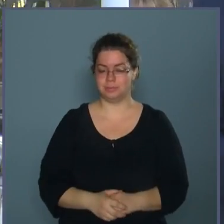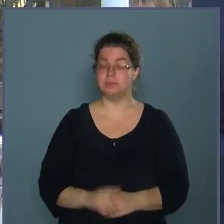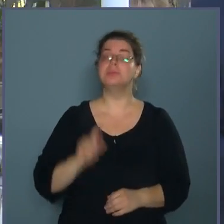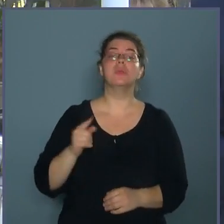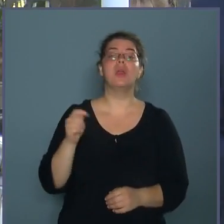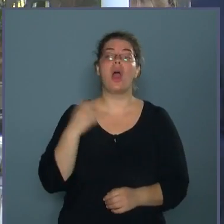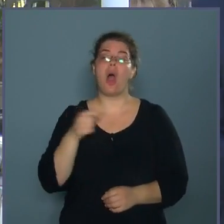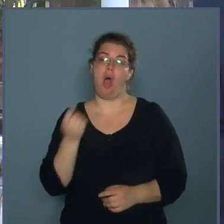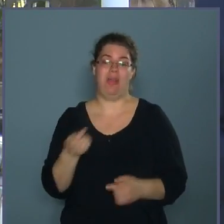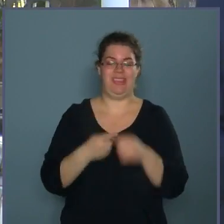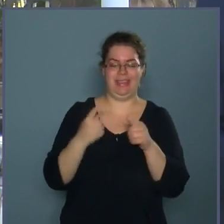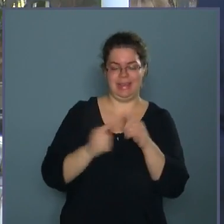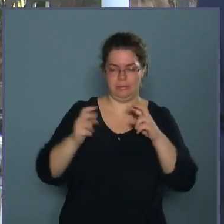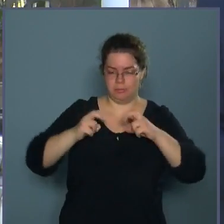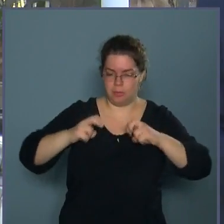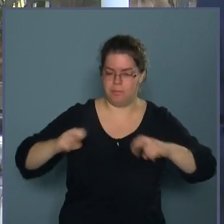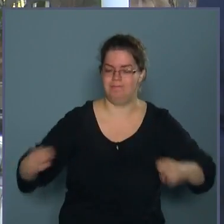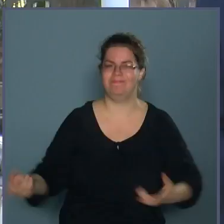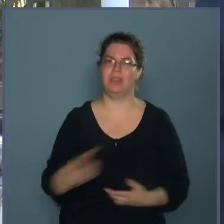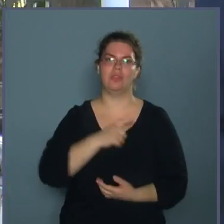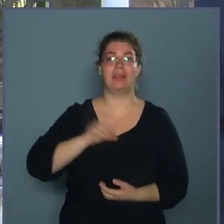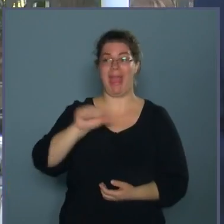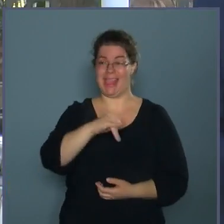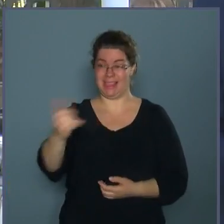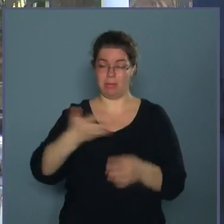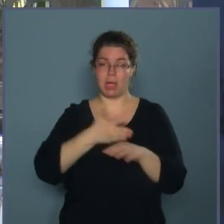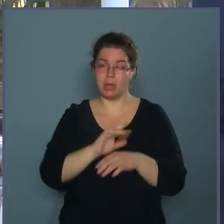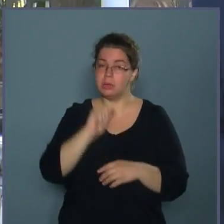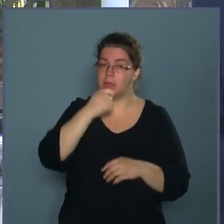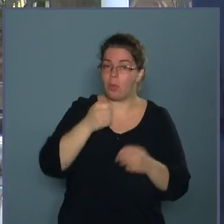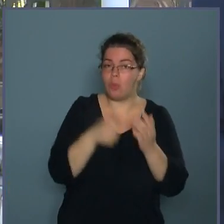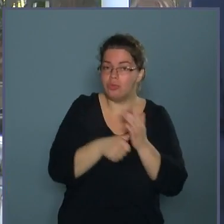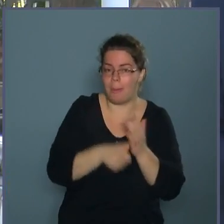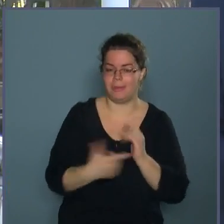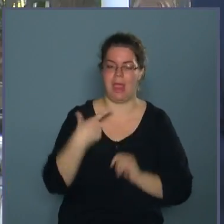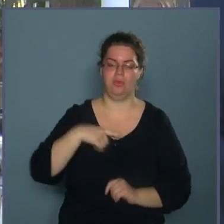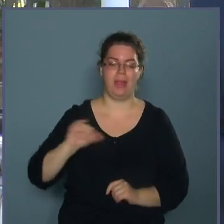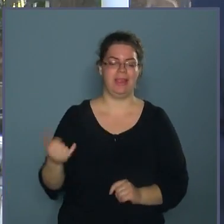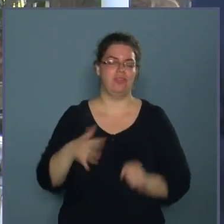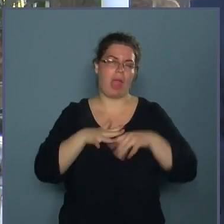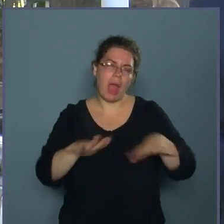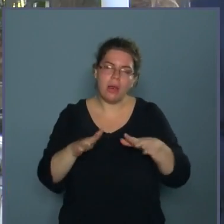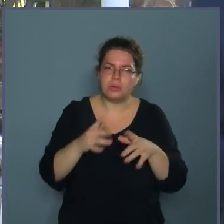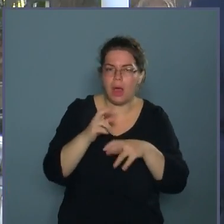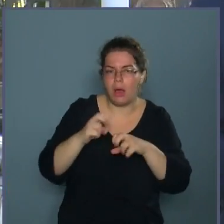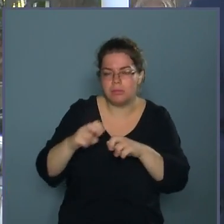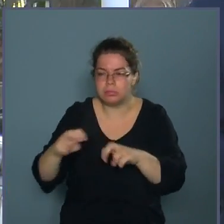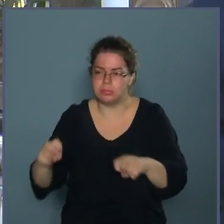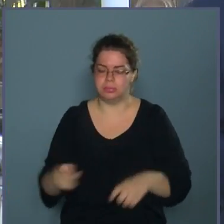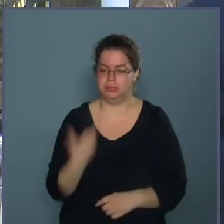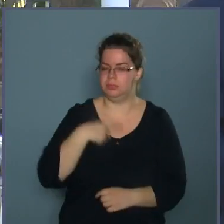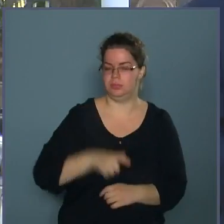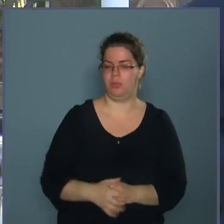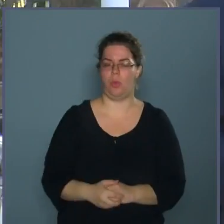harc részleteinek a felderítésére csaknem egy évig tartó titkos nyomozást és hálózati felderítést